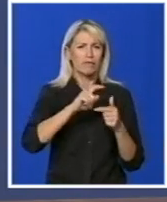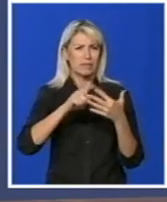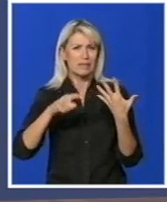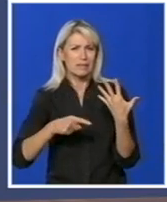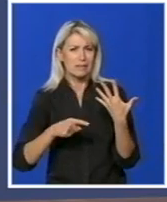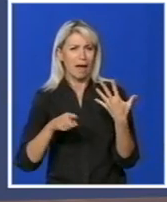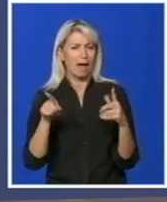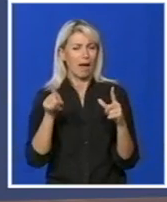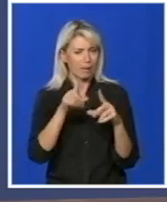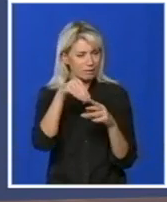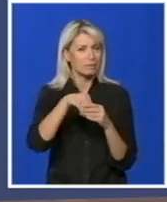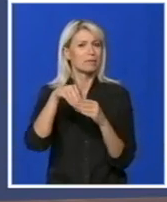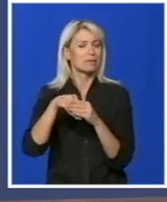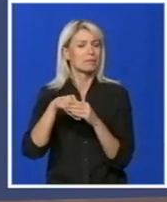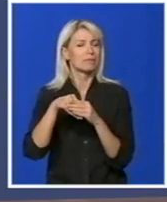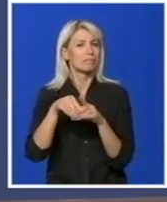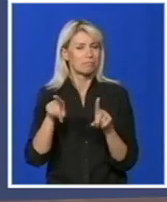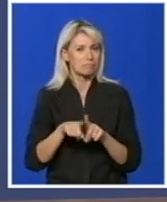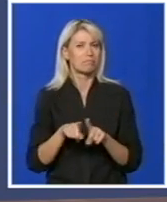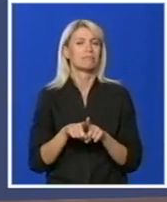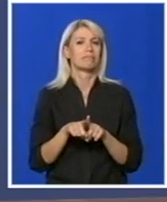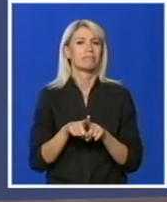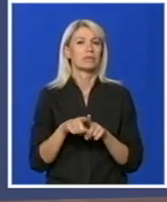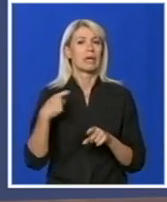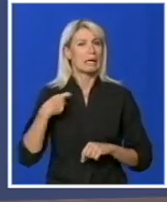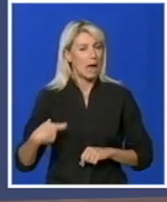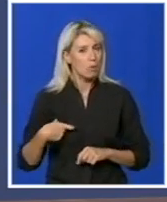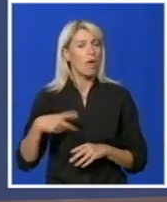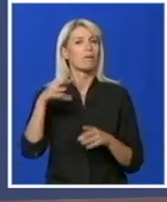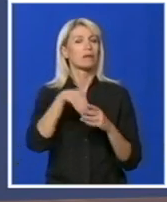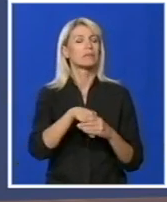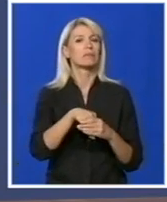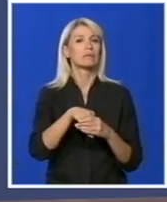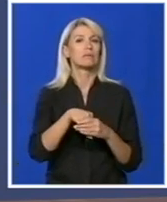za Beograd, za Novi Sad, za Kragujevac.